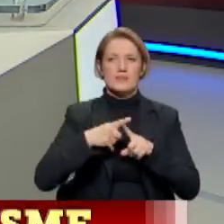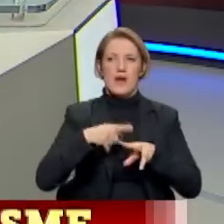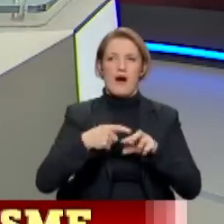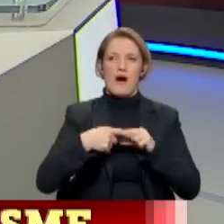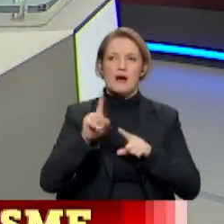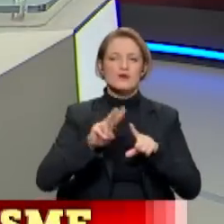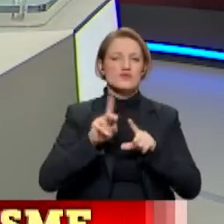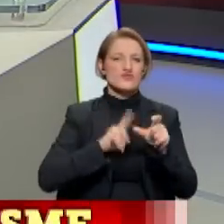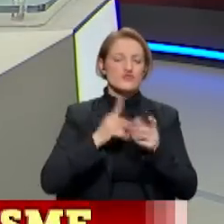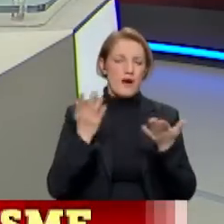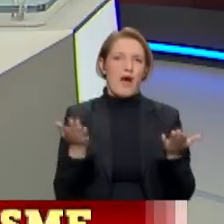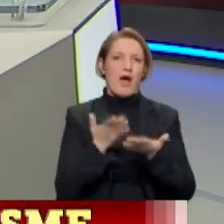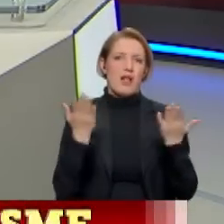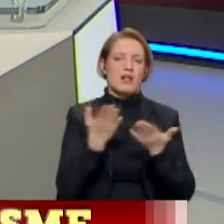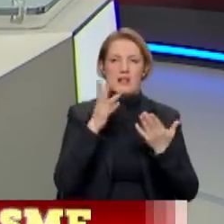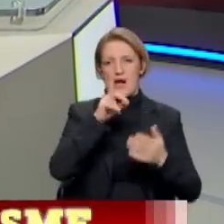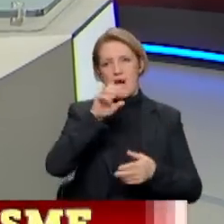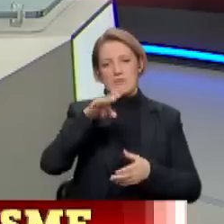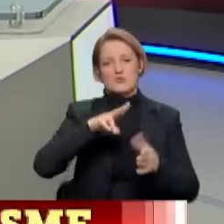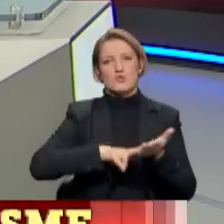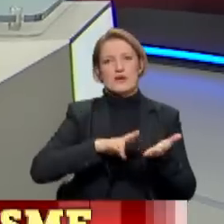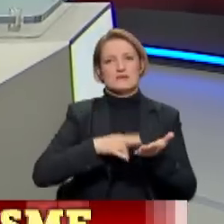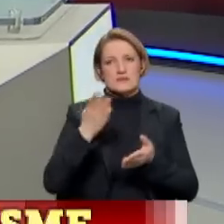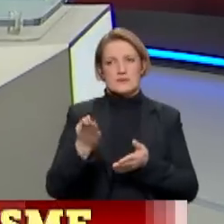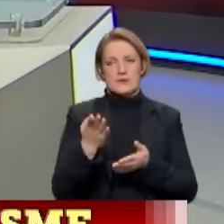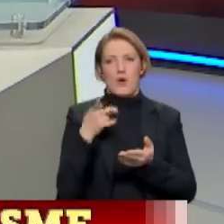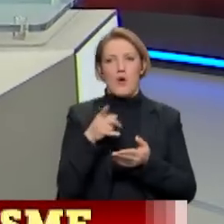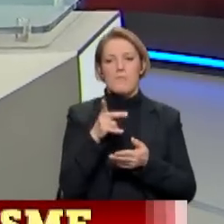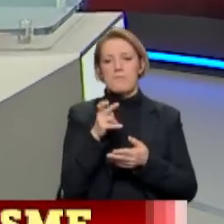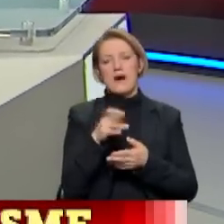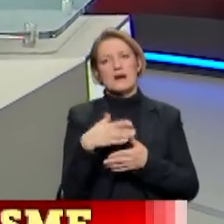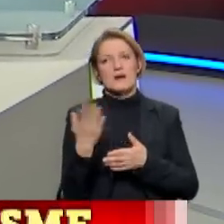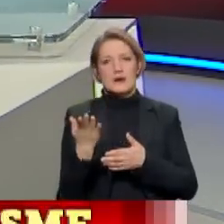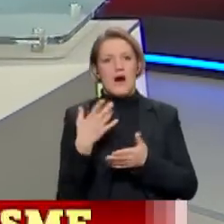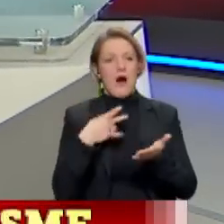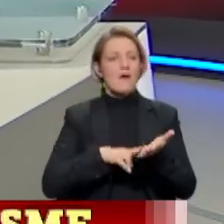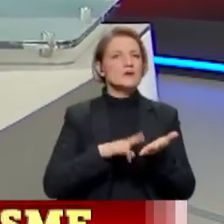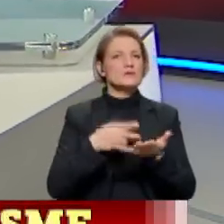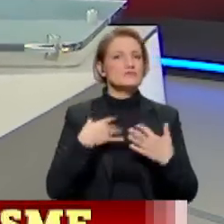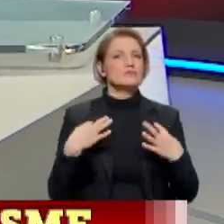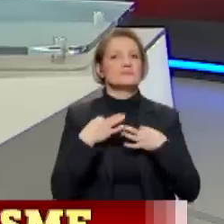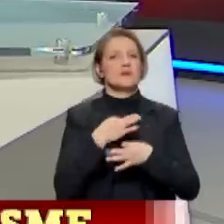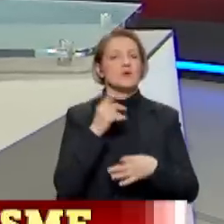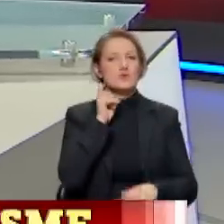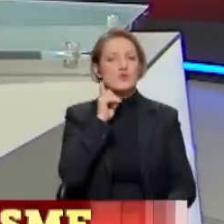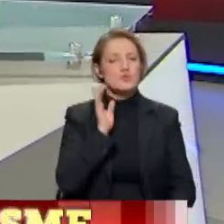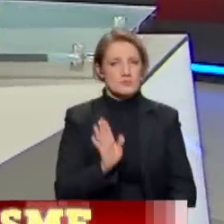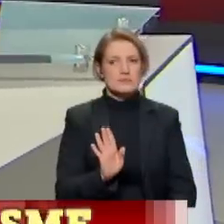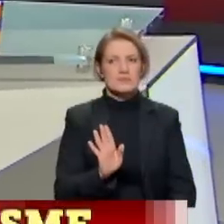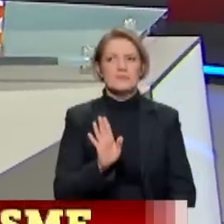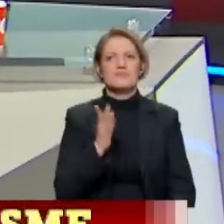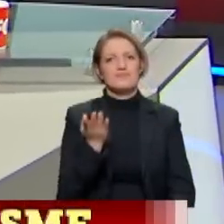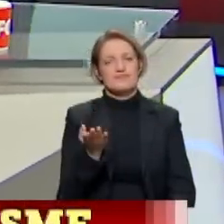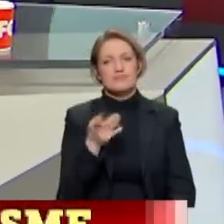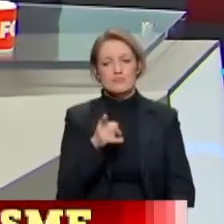Diyor ama hala bildiğim kadarıyla AK Parti'nin üyesi diyebiliyorum. Ha, o parti aidiyetine de saygı duyuyorum, ayrı bir şey. Bülent Arınç belki şöyle bakıyor mesele, diyor